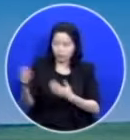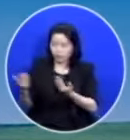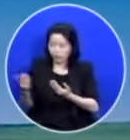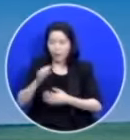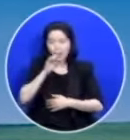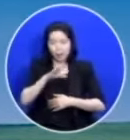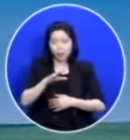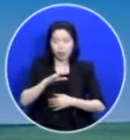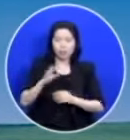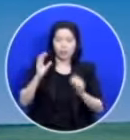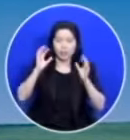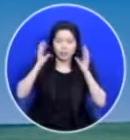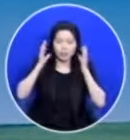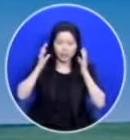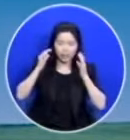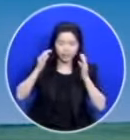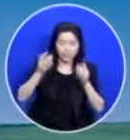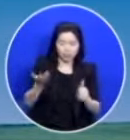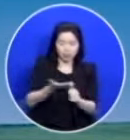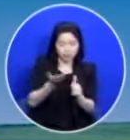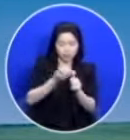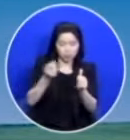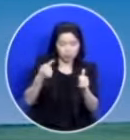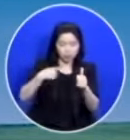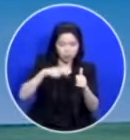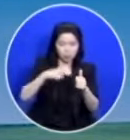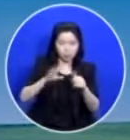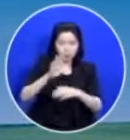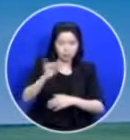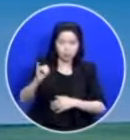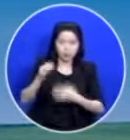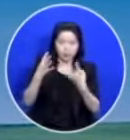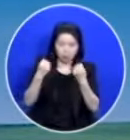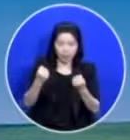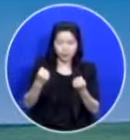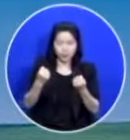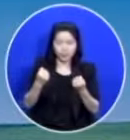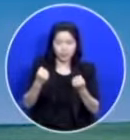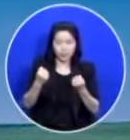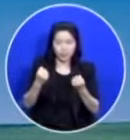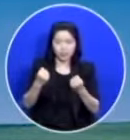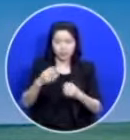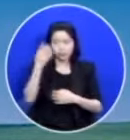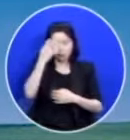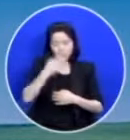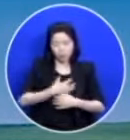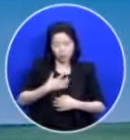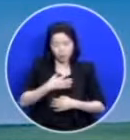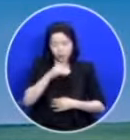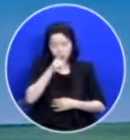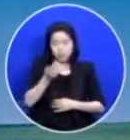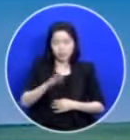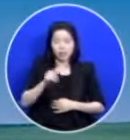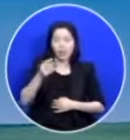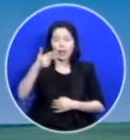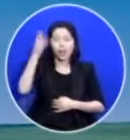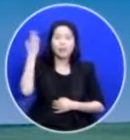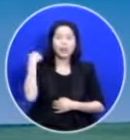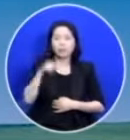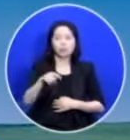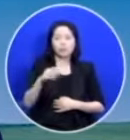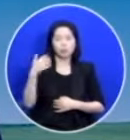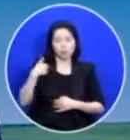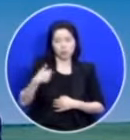또 자녀들은 교육비가 많이 들어가는데 그 어려움 중에 있었는데 그때는 그들의 고통을 잘 몰랐습니다